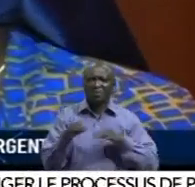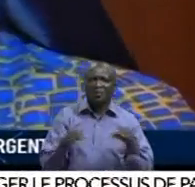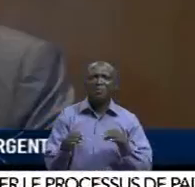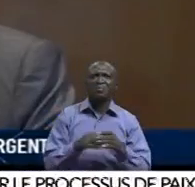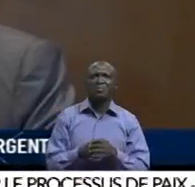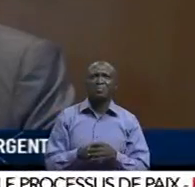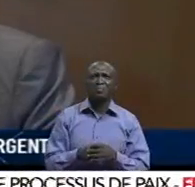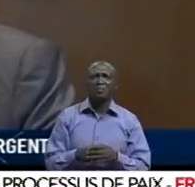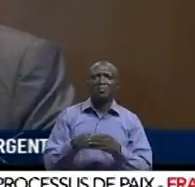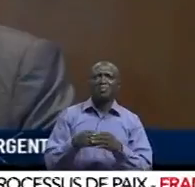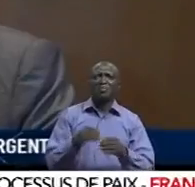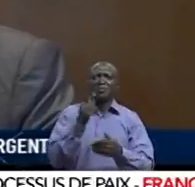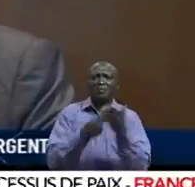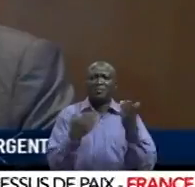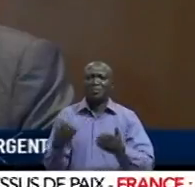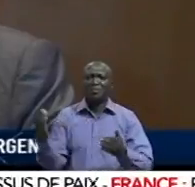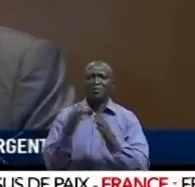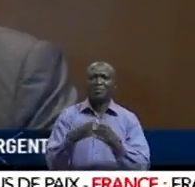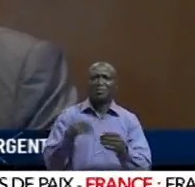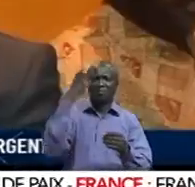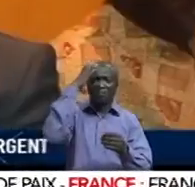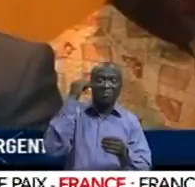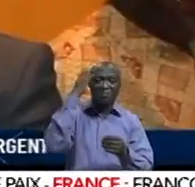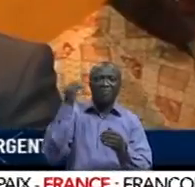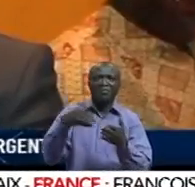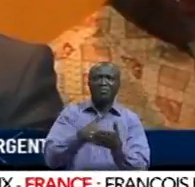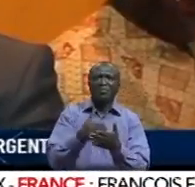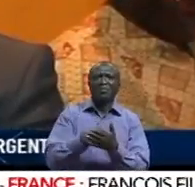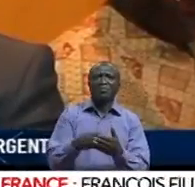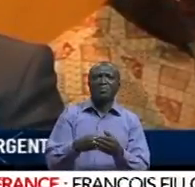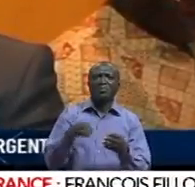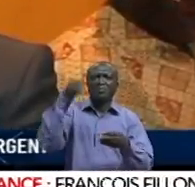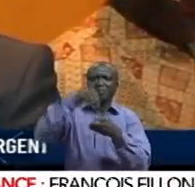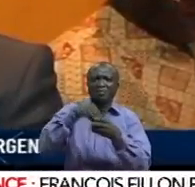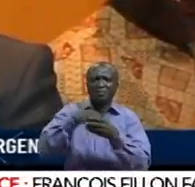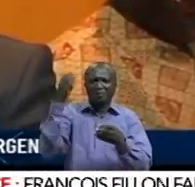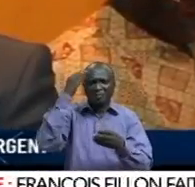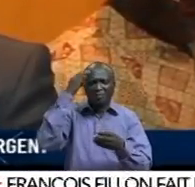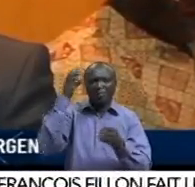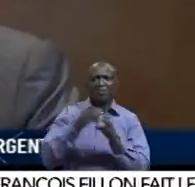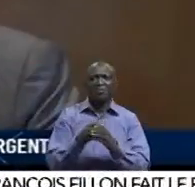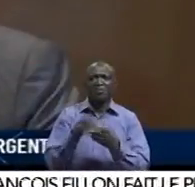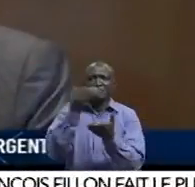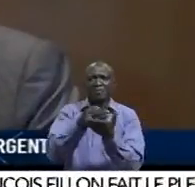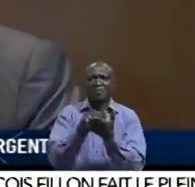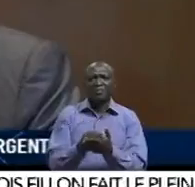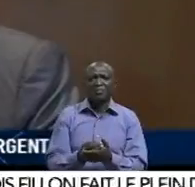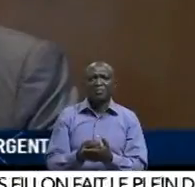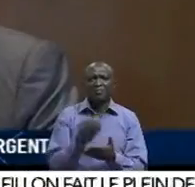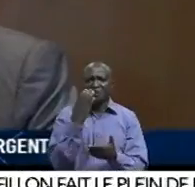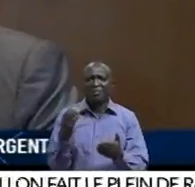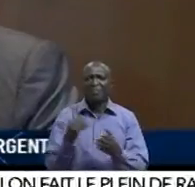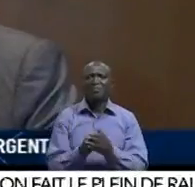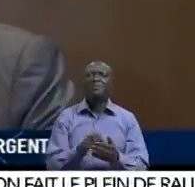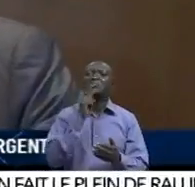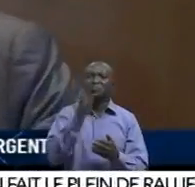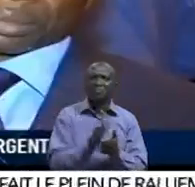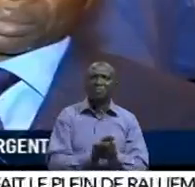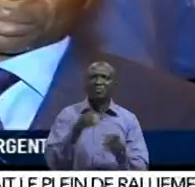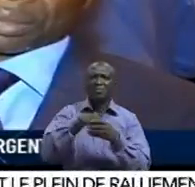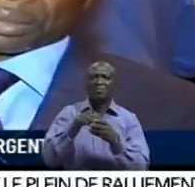novatrice c'est la première expérience du genre au niveau du ministère de l'économie et des finance est certainement au niveau de l'administration